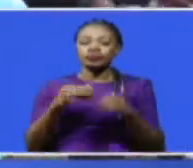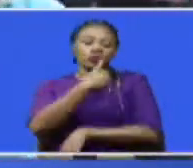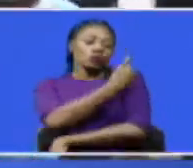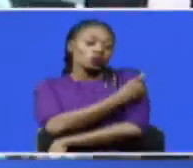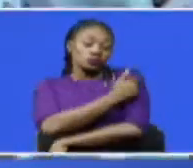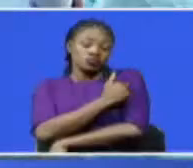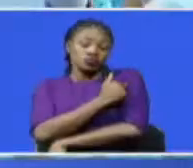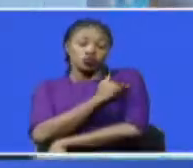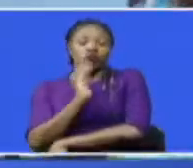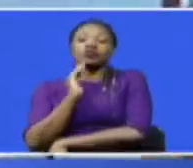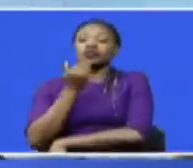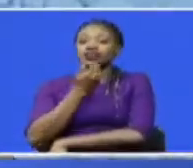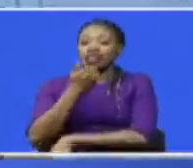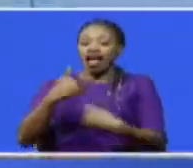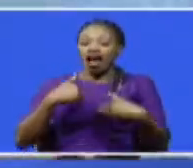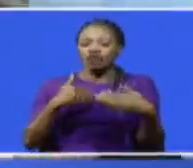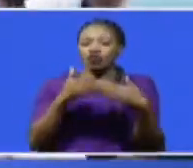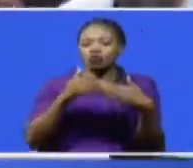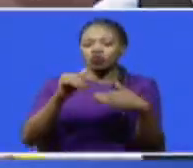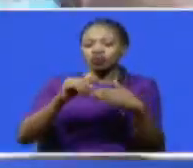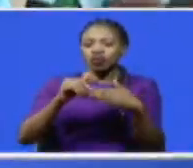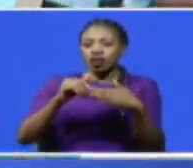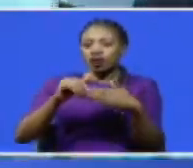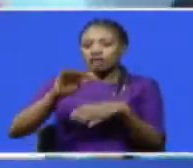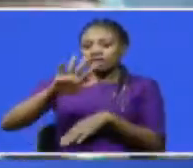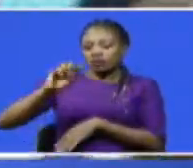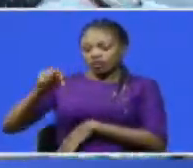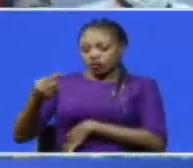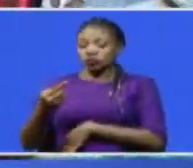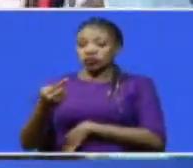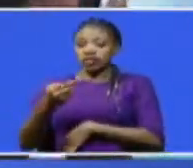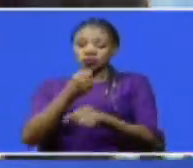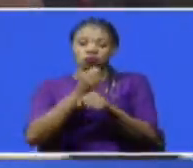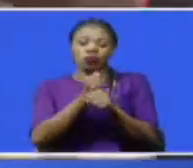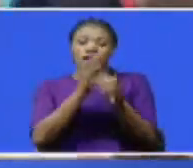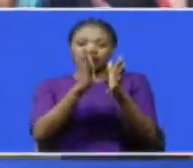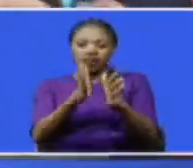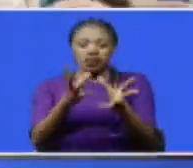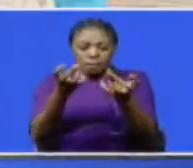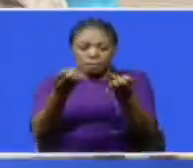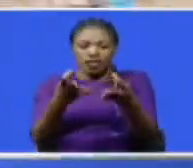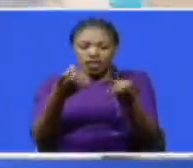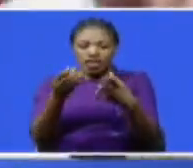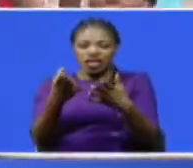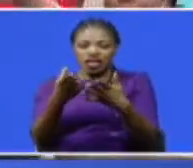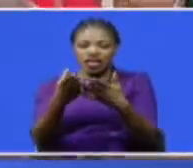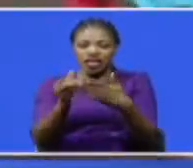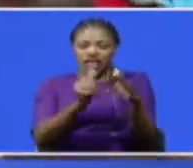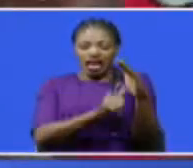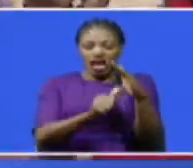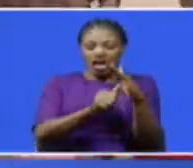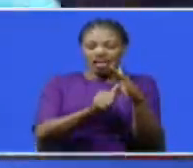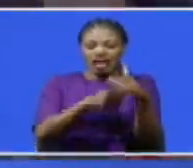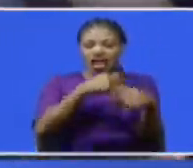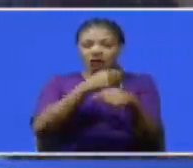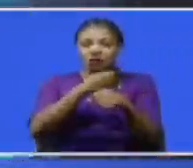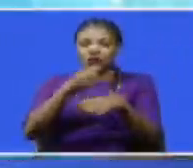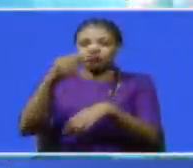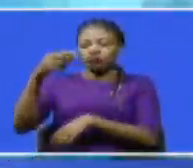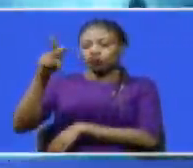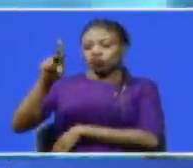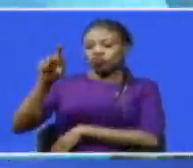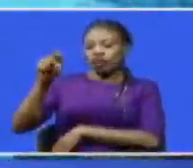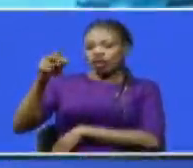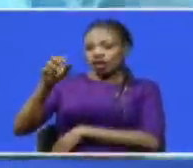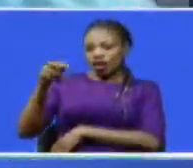Hospitali ya Kenyatta ina takriban wafanyakazi 5,000 katika nyanja mbalimbali, wengi wao wakiwa chini ya muungano wa kudhiha. Mwaka